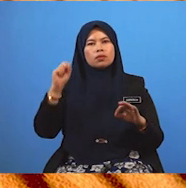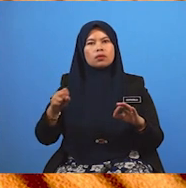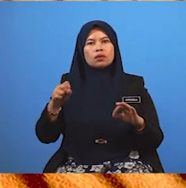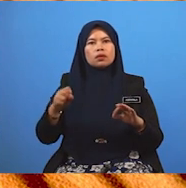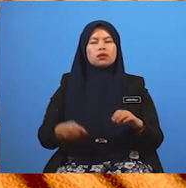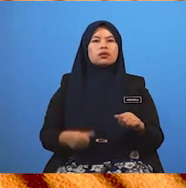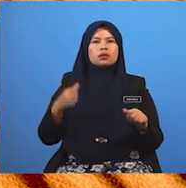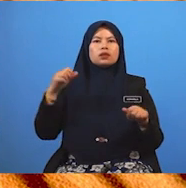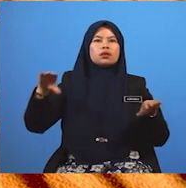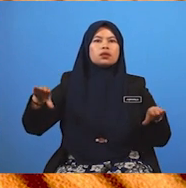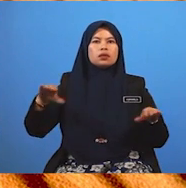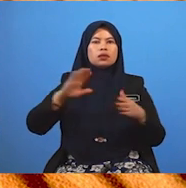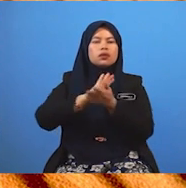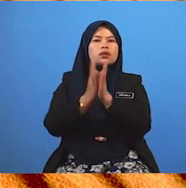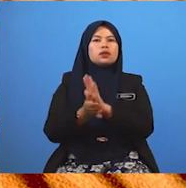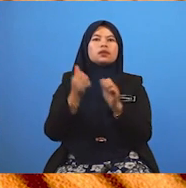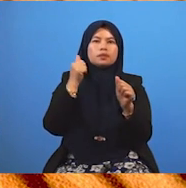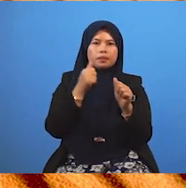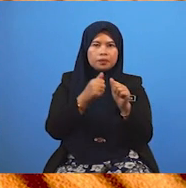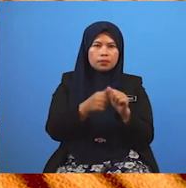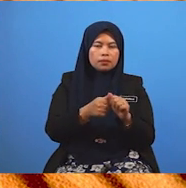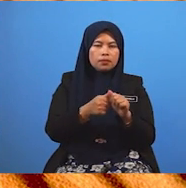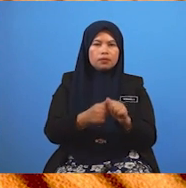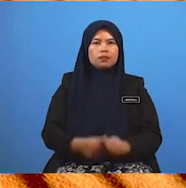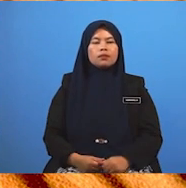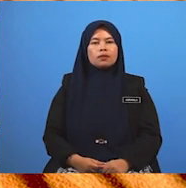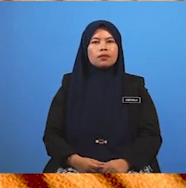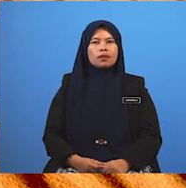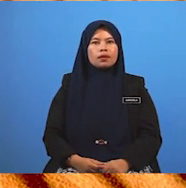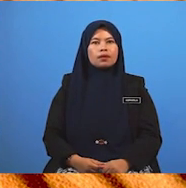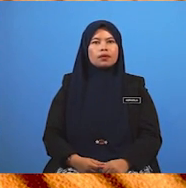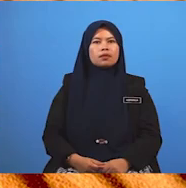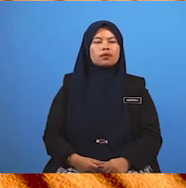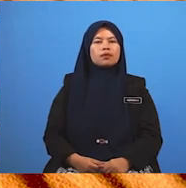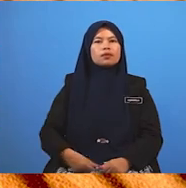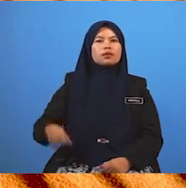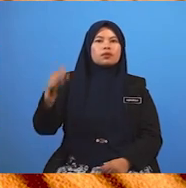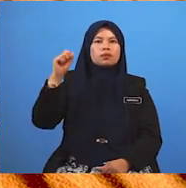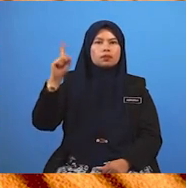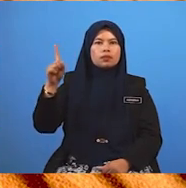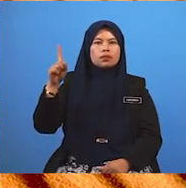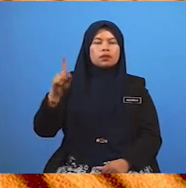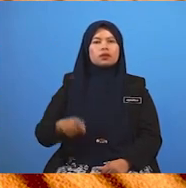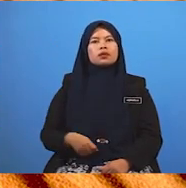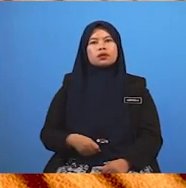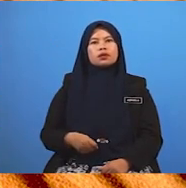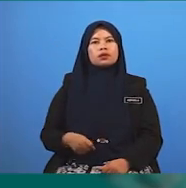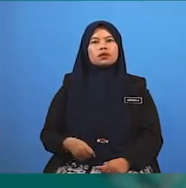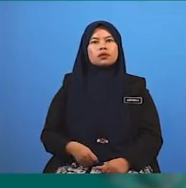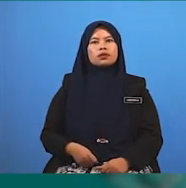mulakan perkongsian hari ini dengan pengertian Al-Waqi'ah dan hukum beriman